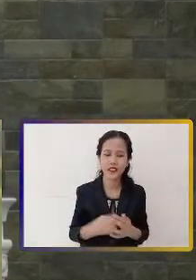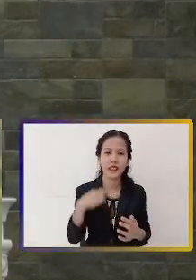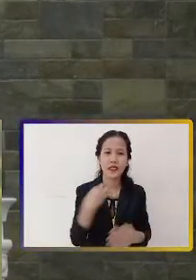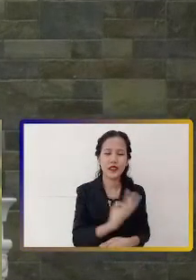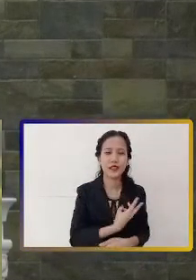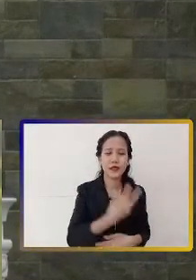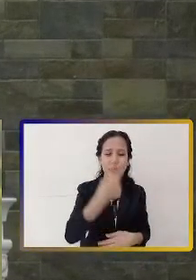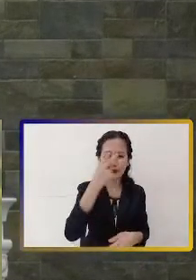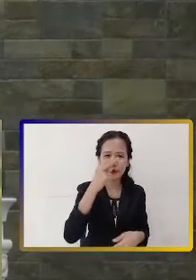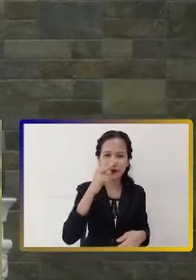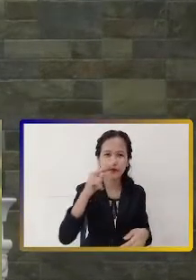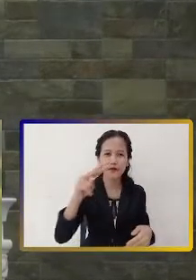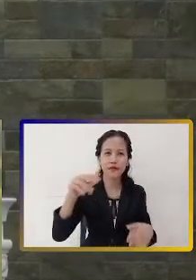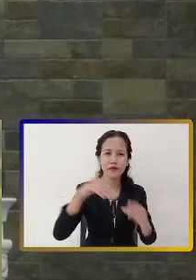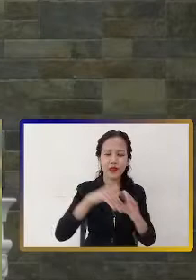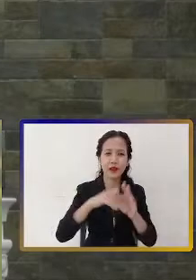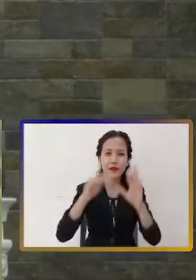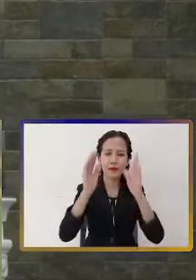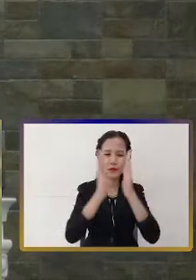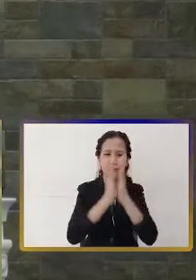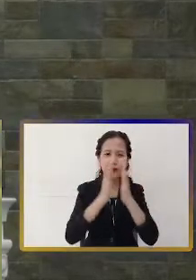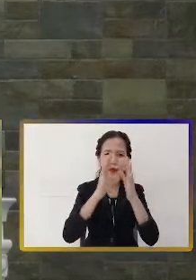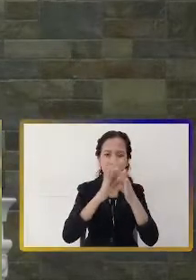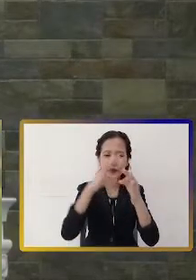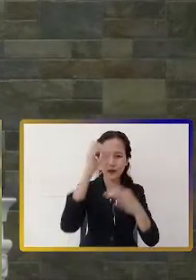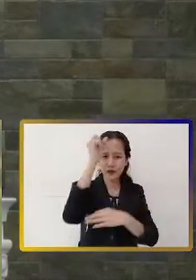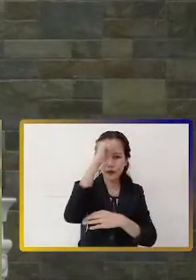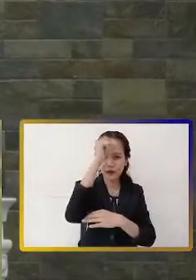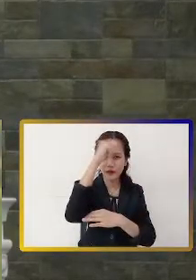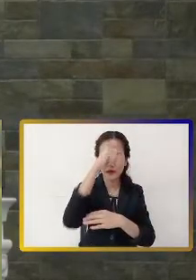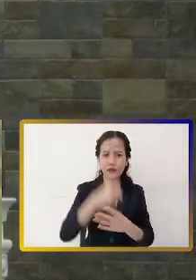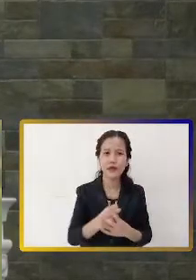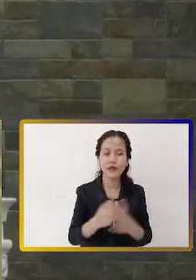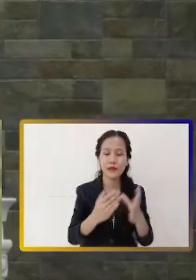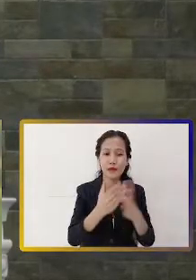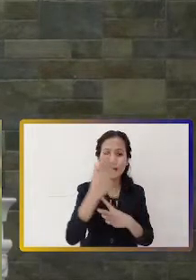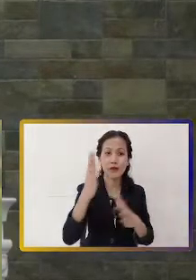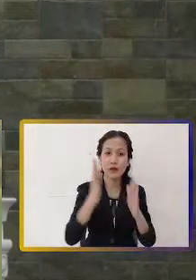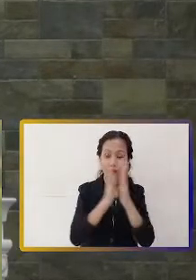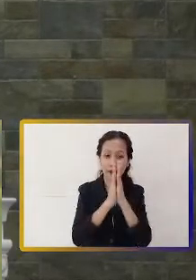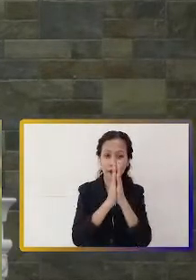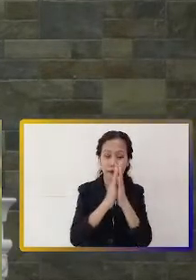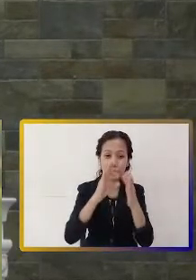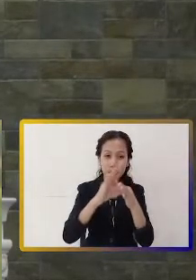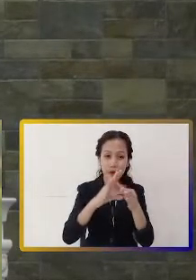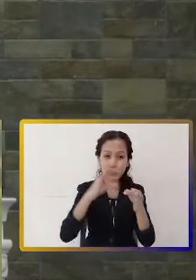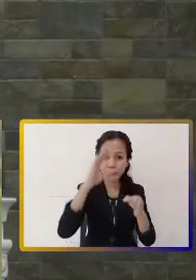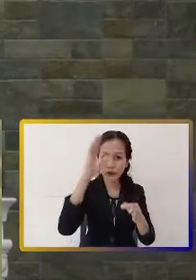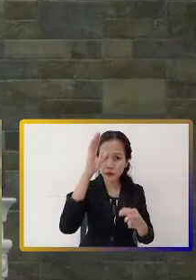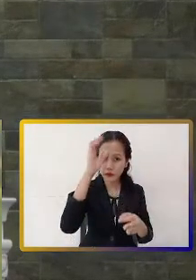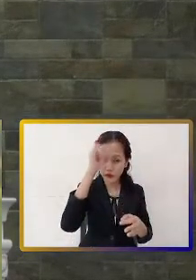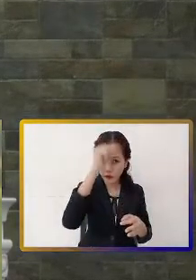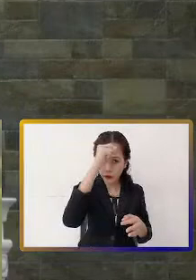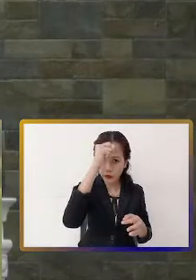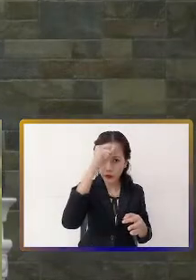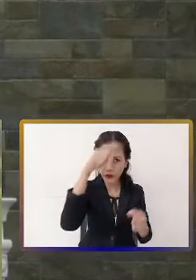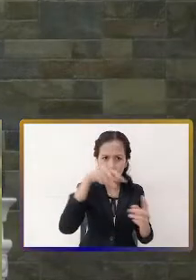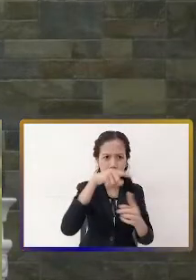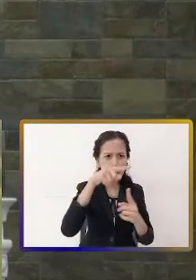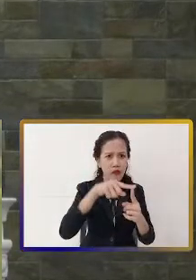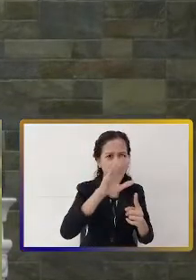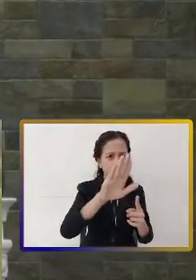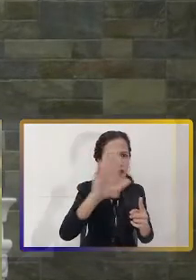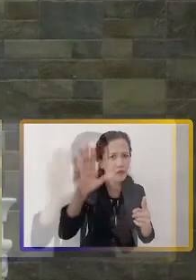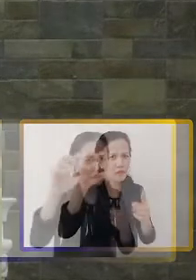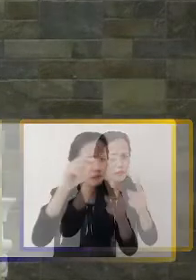natin dito sa panalangin na, sa panalangin ni Solomon na ito, sa pamamagitan ng panalangin ni Solomon, when your words please the Lord, He